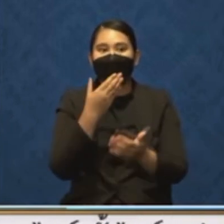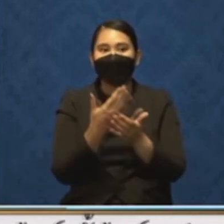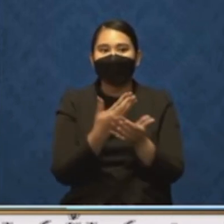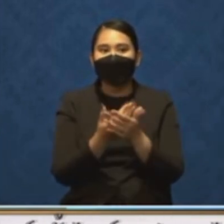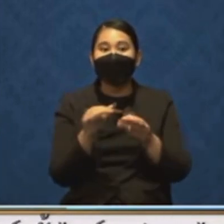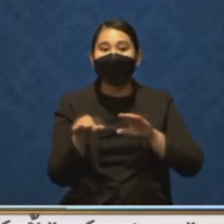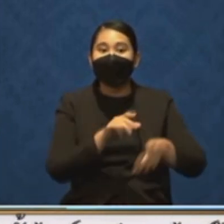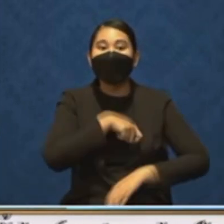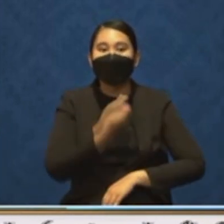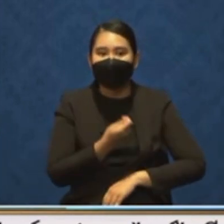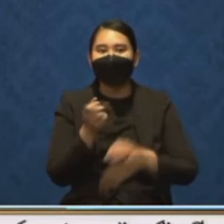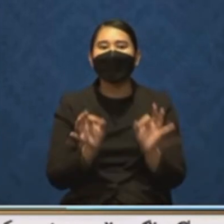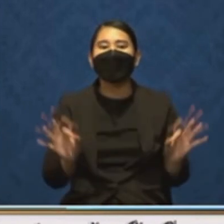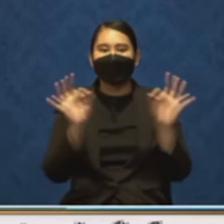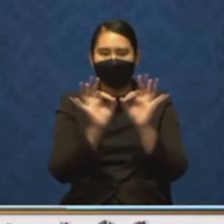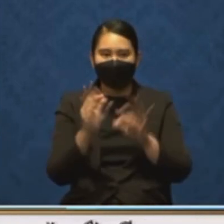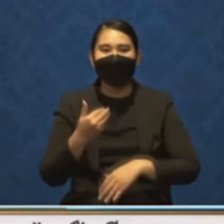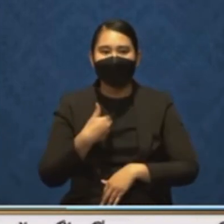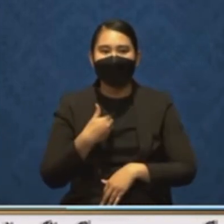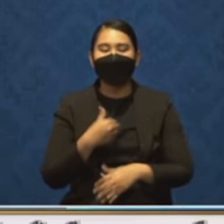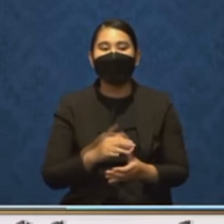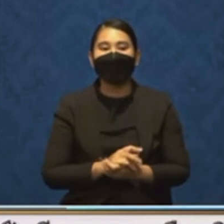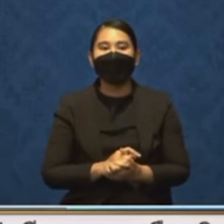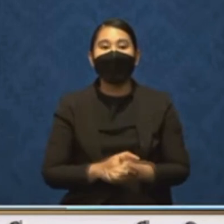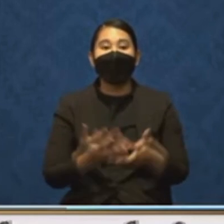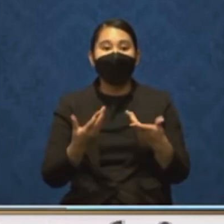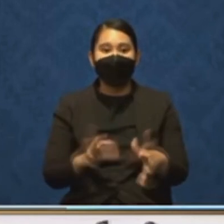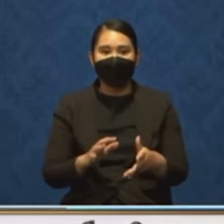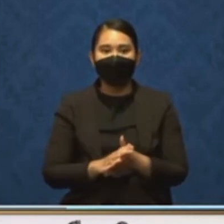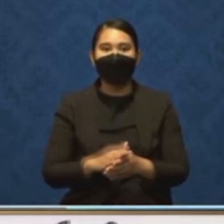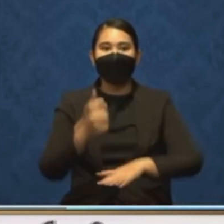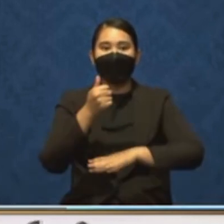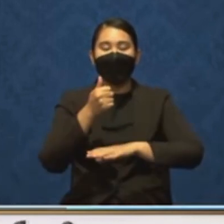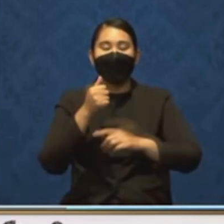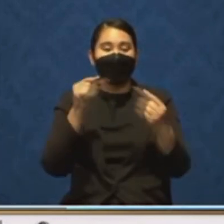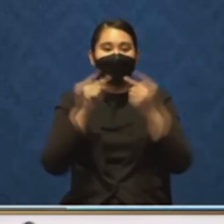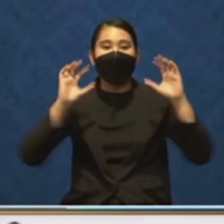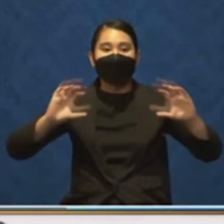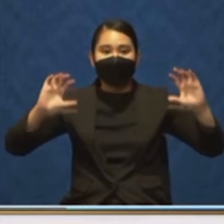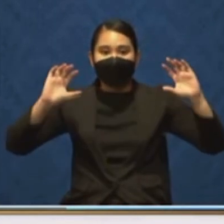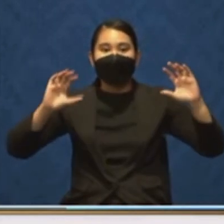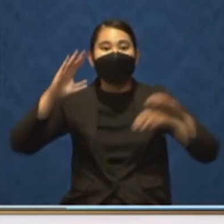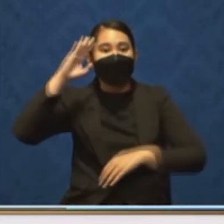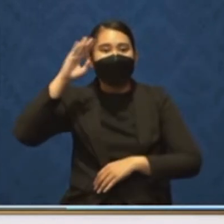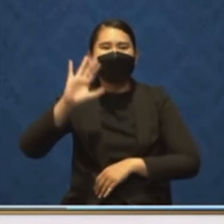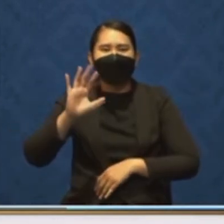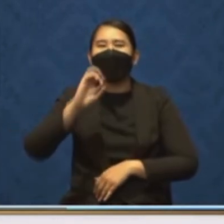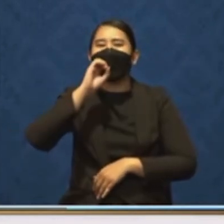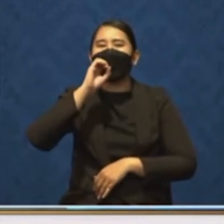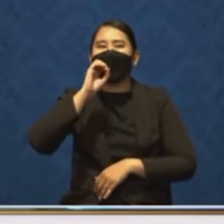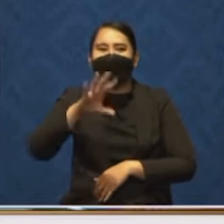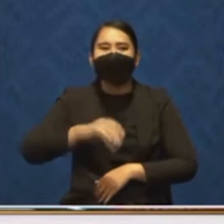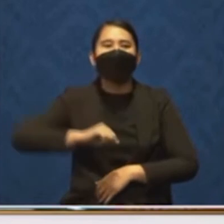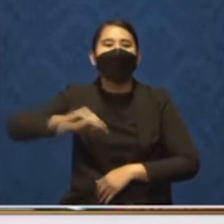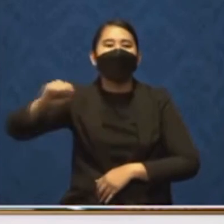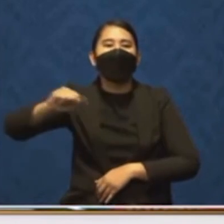เป็นสิ่งที่จำเป็นแล้วก็ไม่ได้เป็นสิ่งที่เกิดขึ้นในรัฐมนตรีของเผด็จประยุทธ์เกิดขึ้นเมื่อ 8ปีที่แล้วโบยไปทางฟังขวา